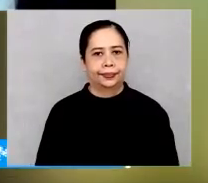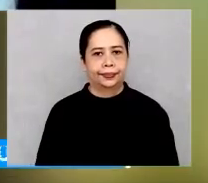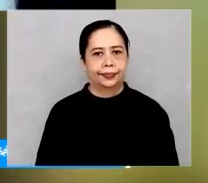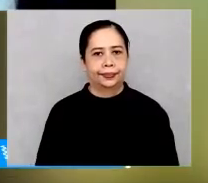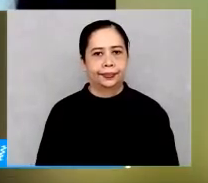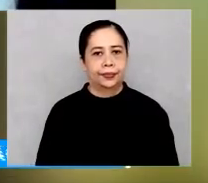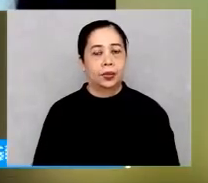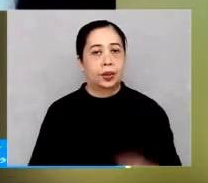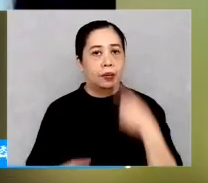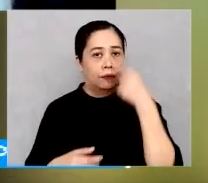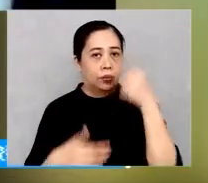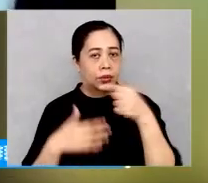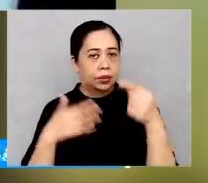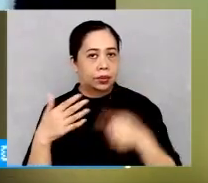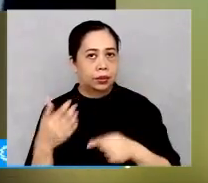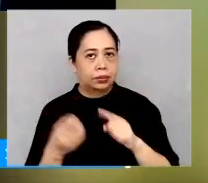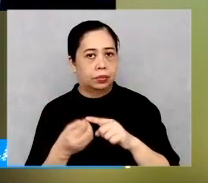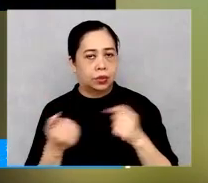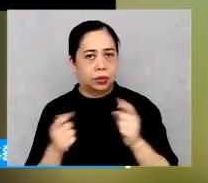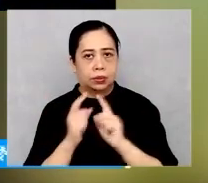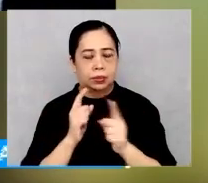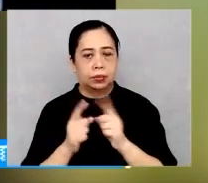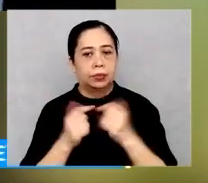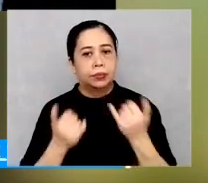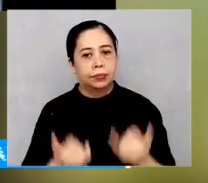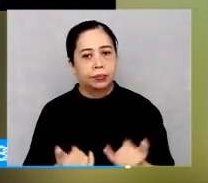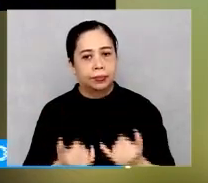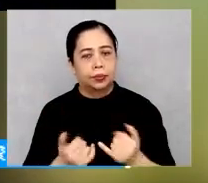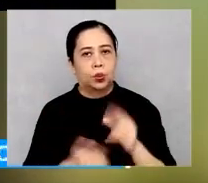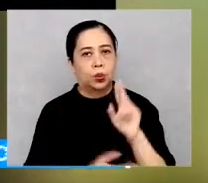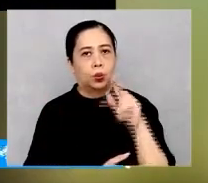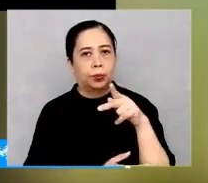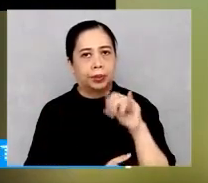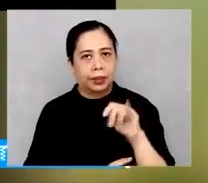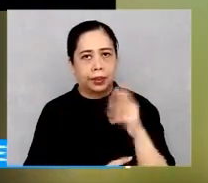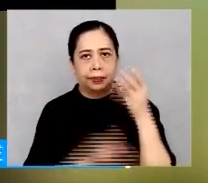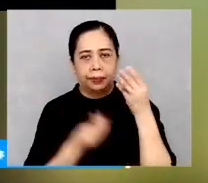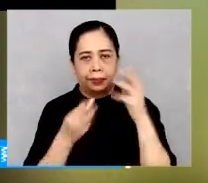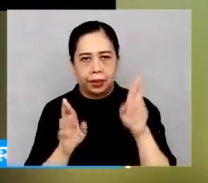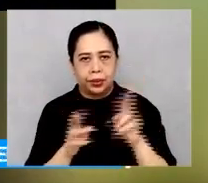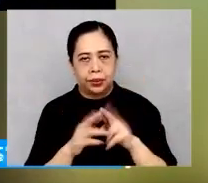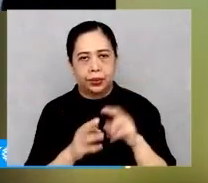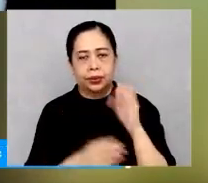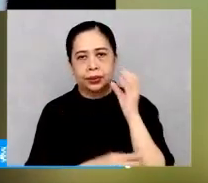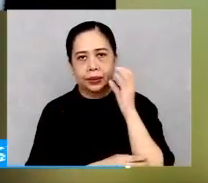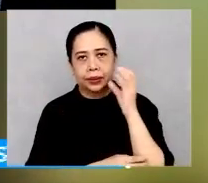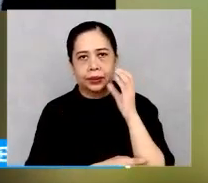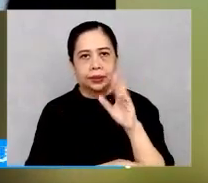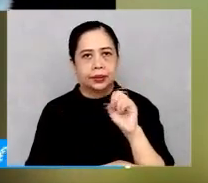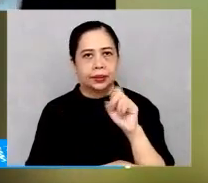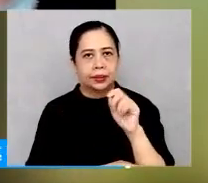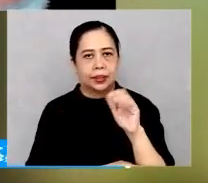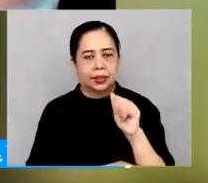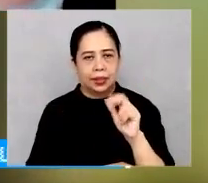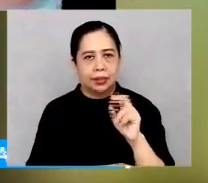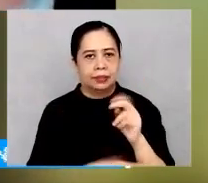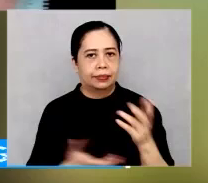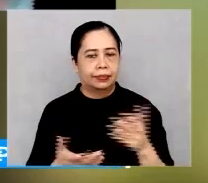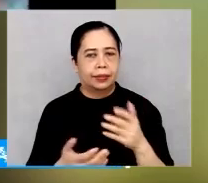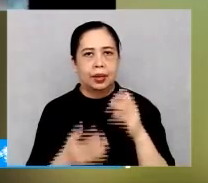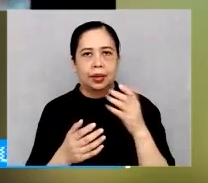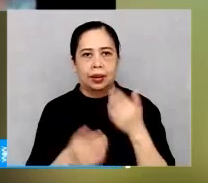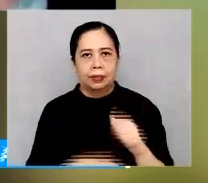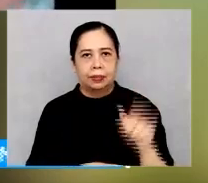Para sa ibang detalye tungkol dito, makakausap natin si UP Mayor Maria Rona Cristina Piang Flores. Magandang umaga, Mayor Flores.